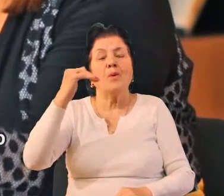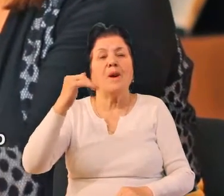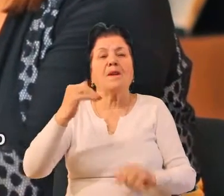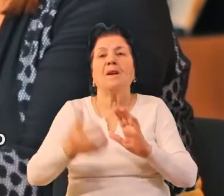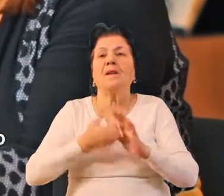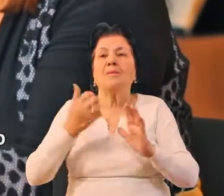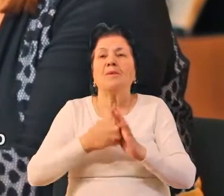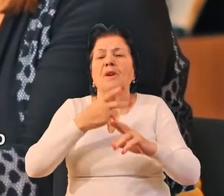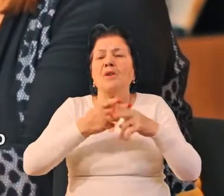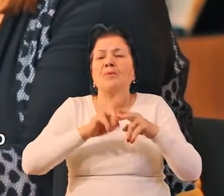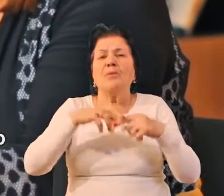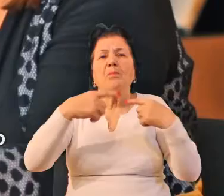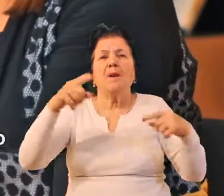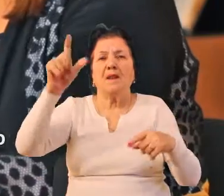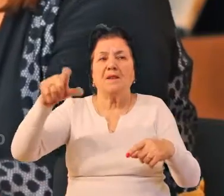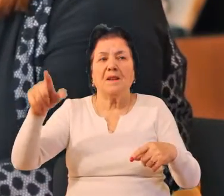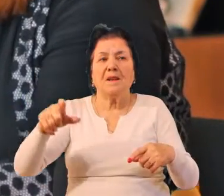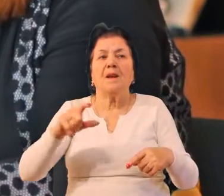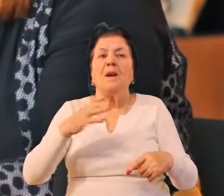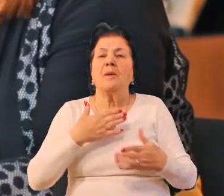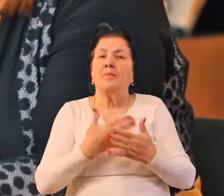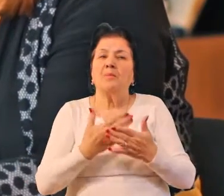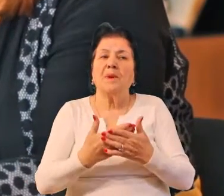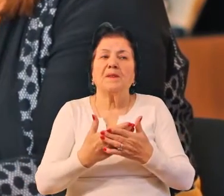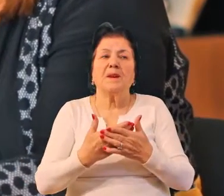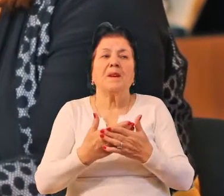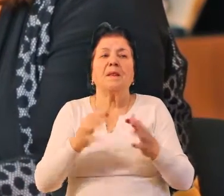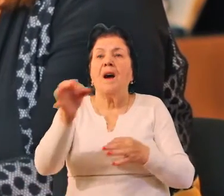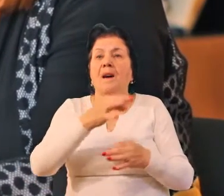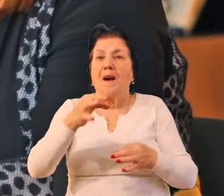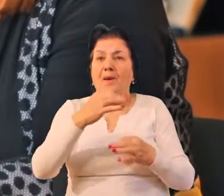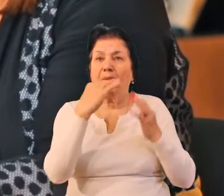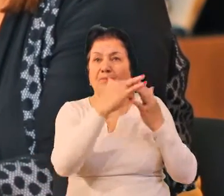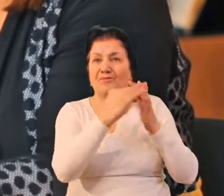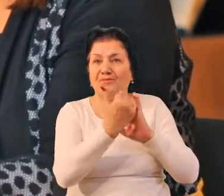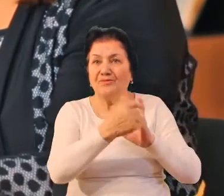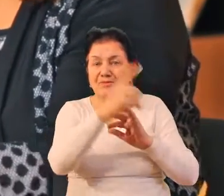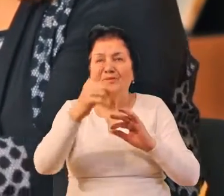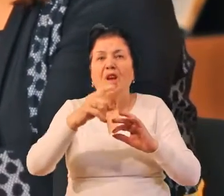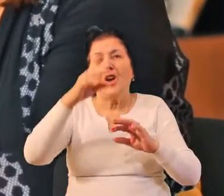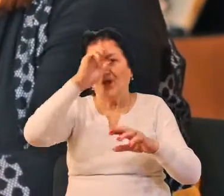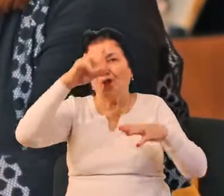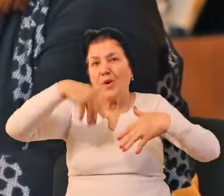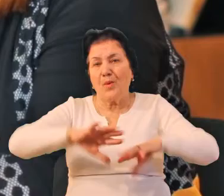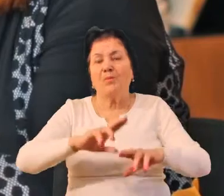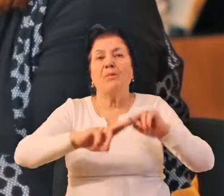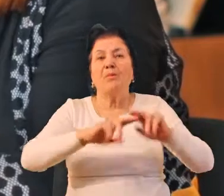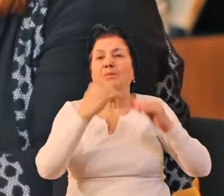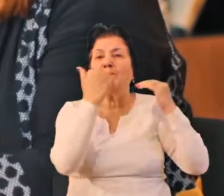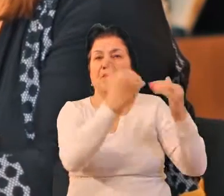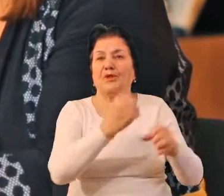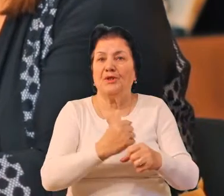ev şəraitində də bunu eləyə bilərlər. Amma onların satışını təşkil eləmək, bax, bu başqa insanları, məsələn, rayon yeridirsə yerli